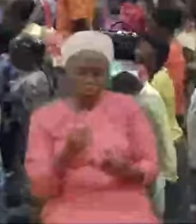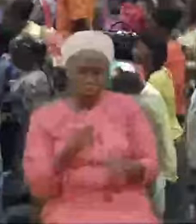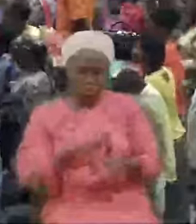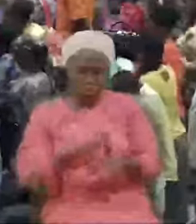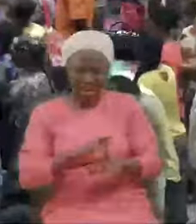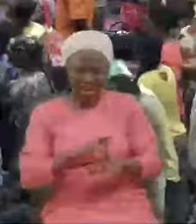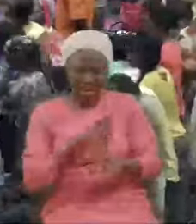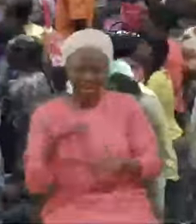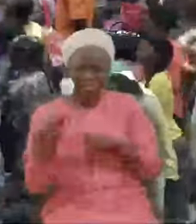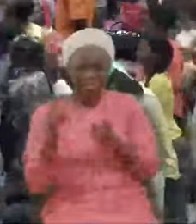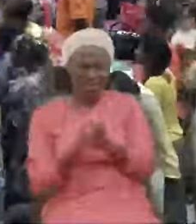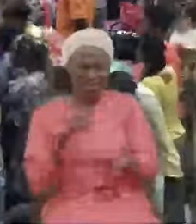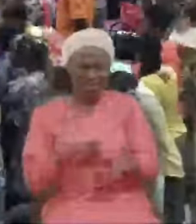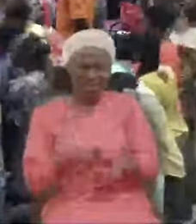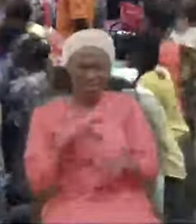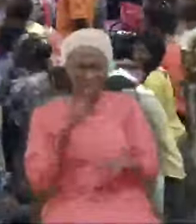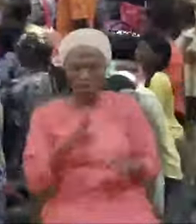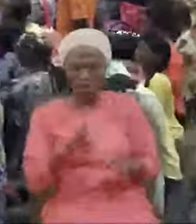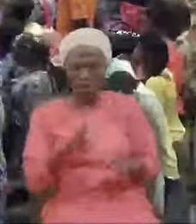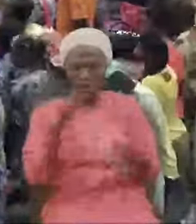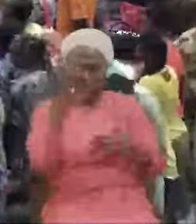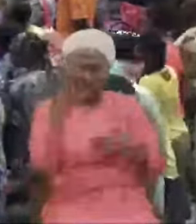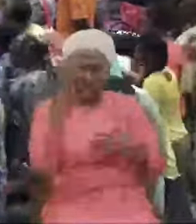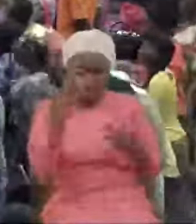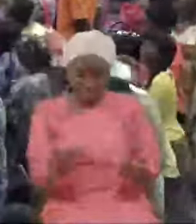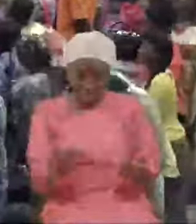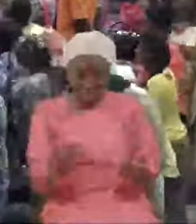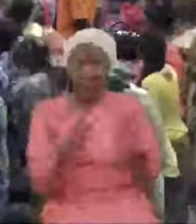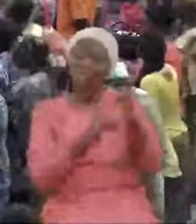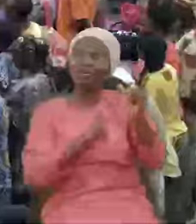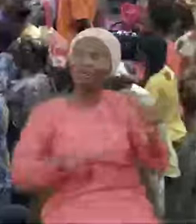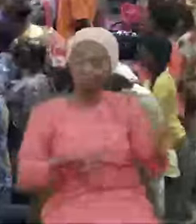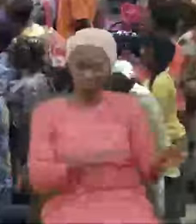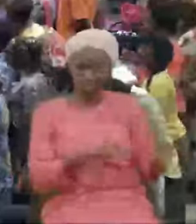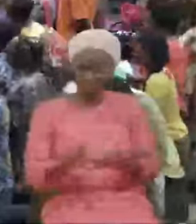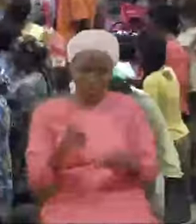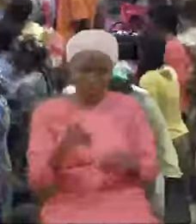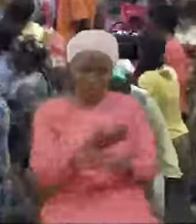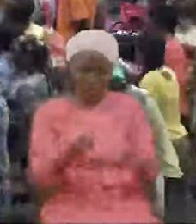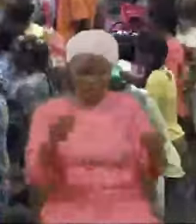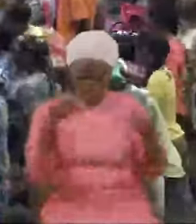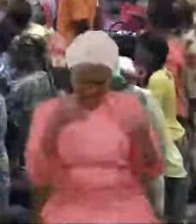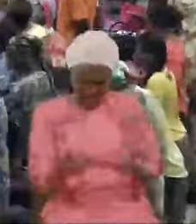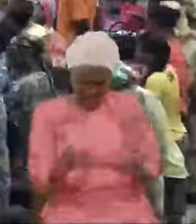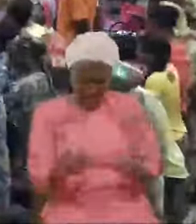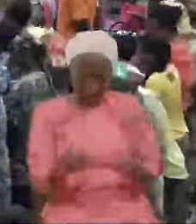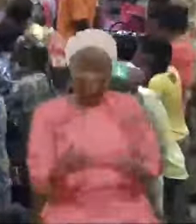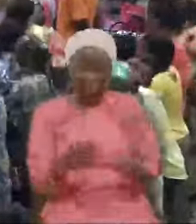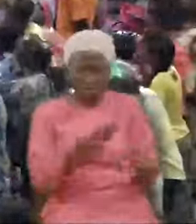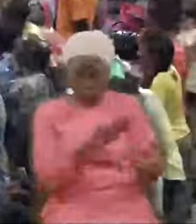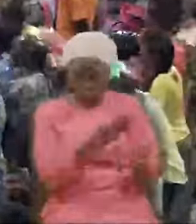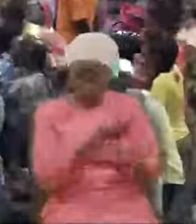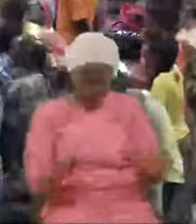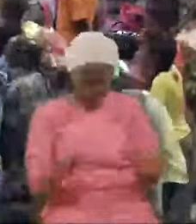boitez. Vous en êtes affranchi. Que le Seigneur vous a affranchi ce soir. Vous êtes affranchi.